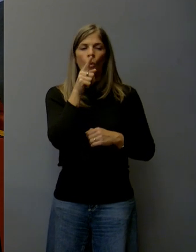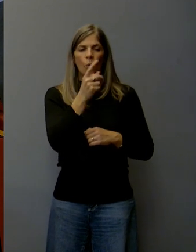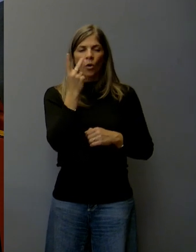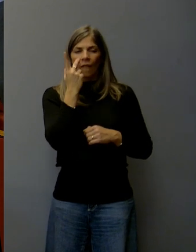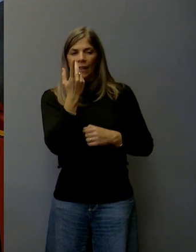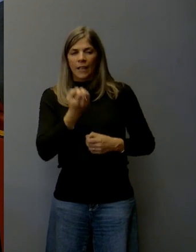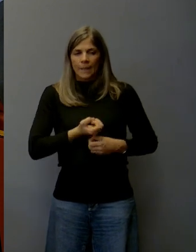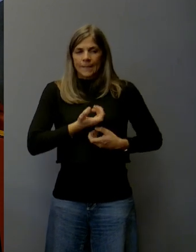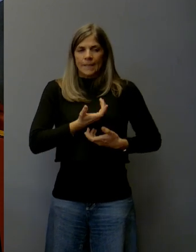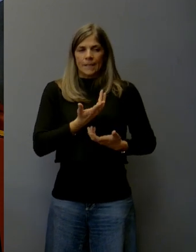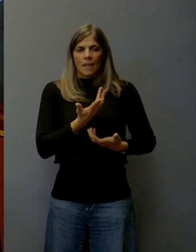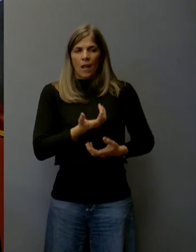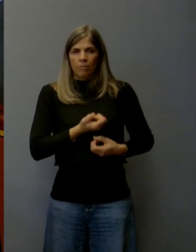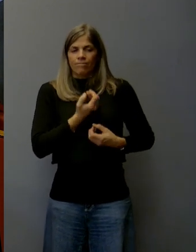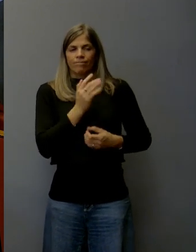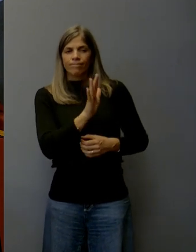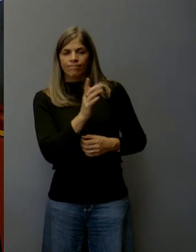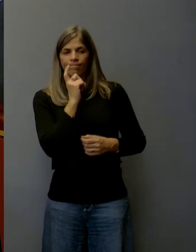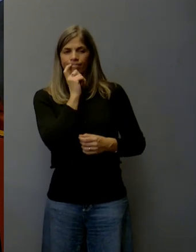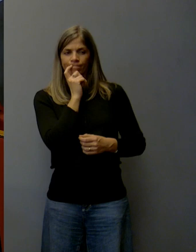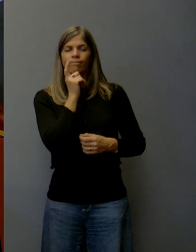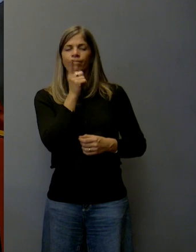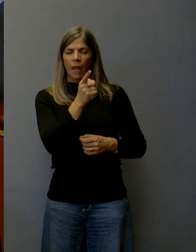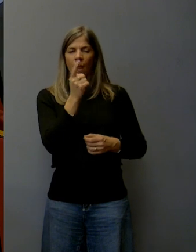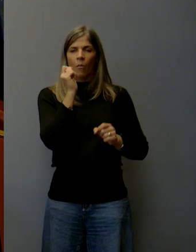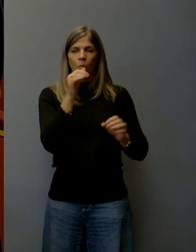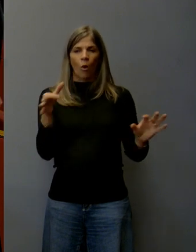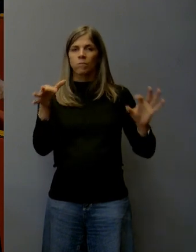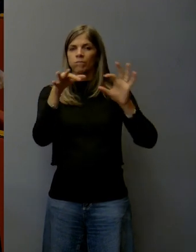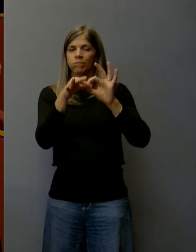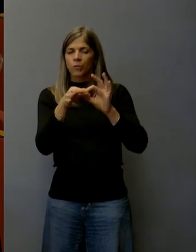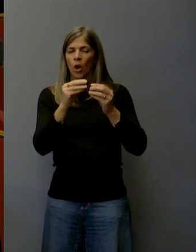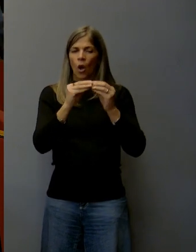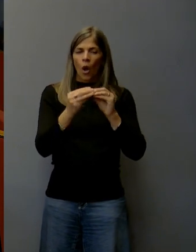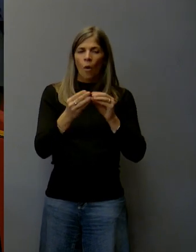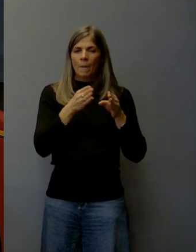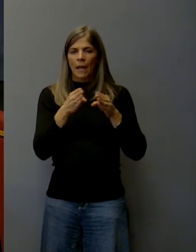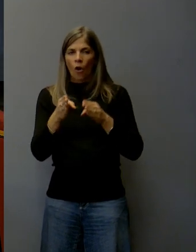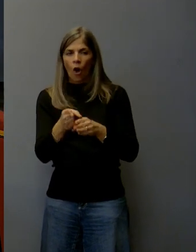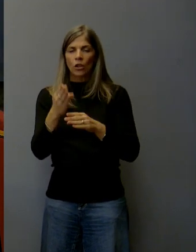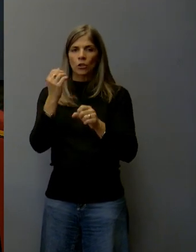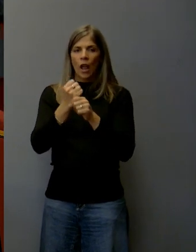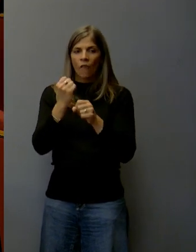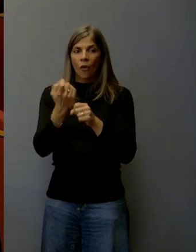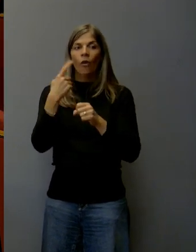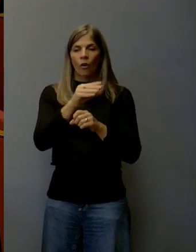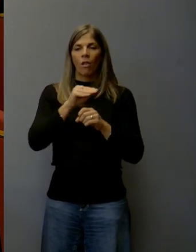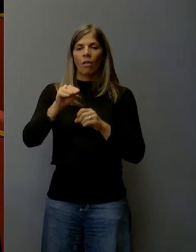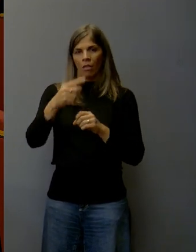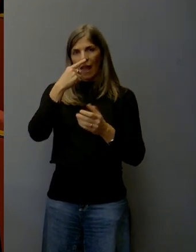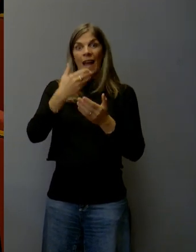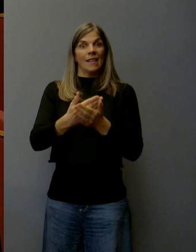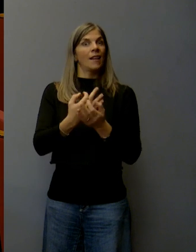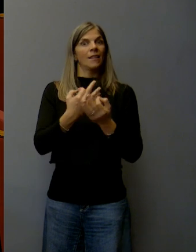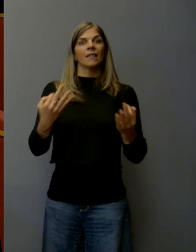si concede possibilità alla città stessa di come dire di realizzarsi e di crescere e